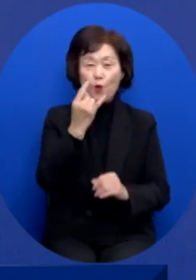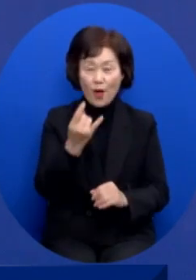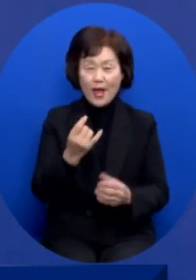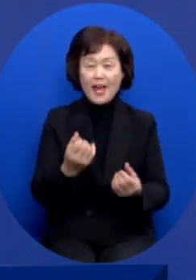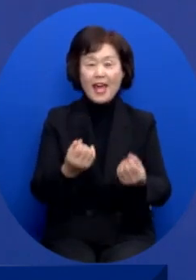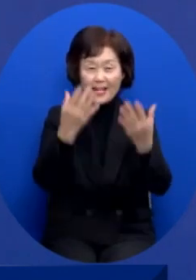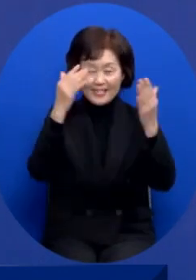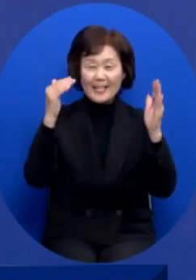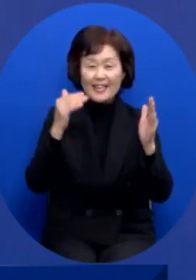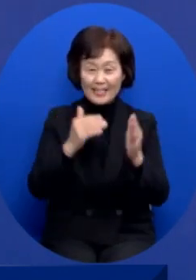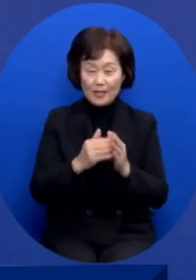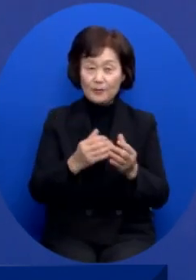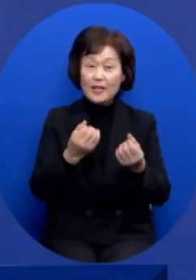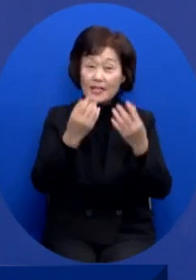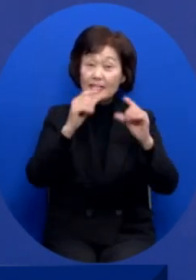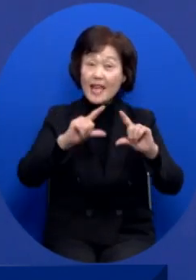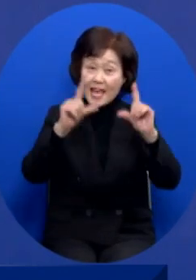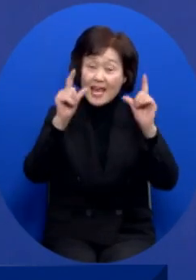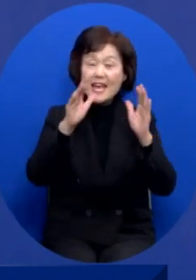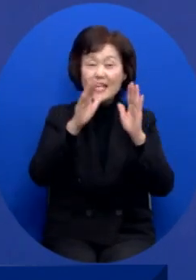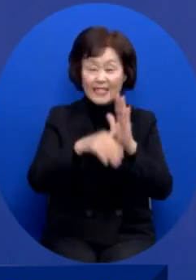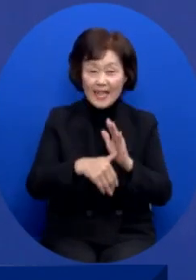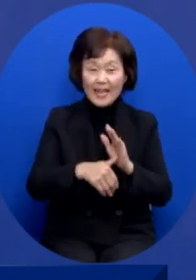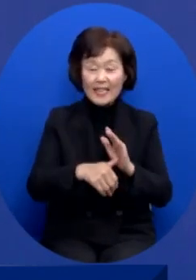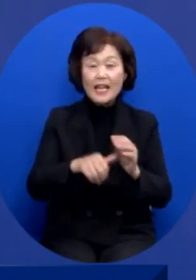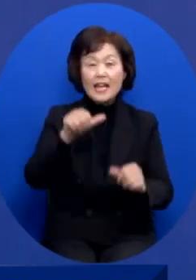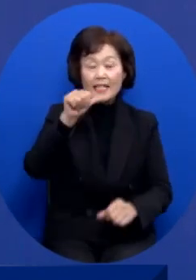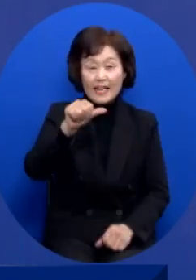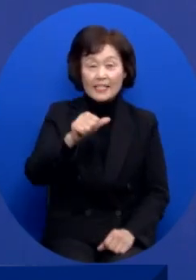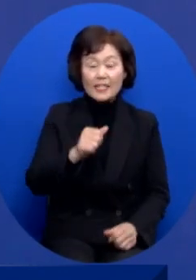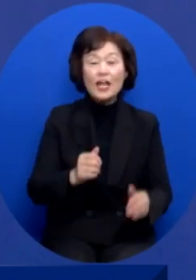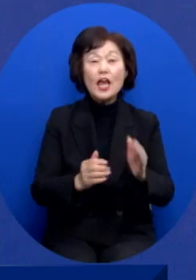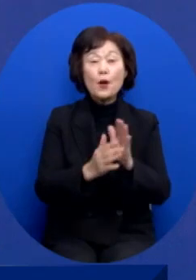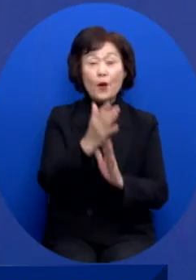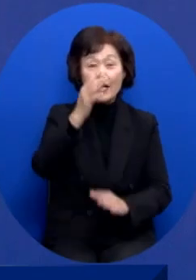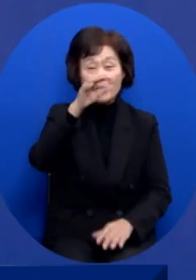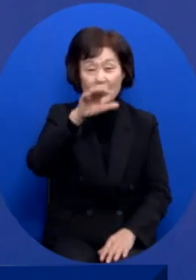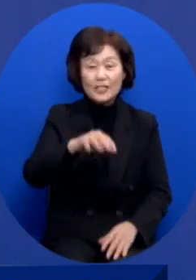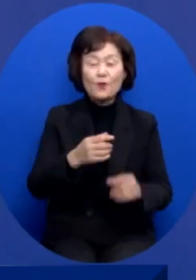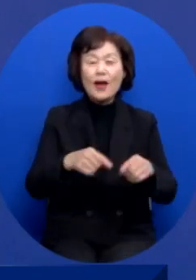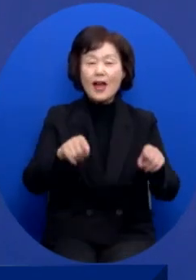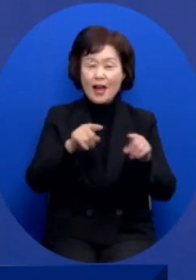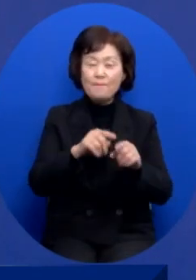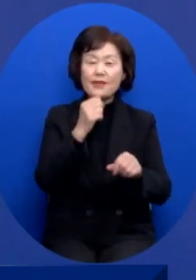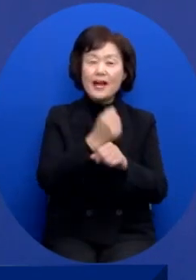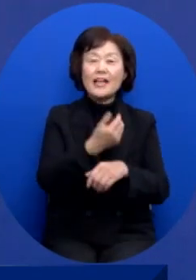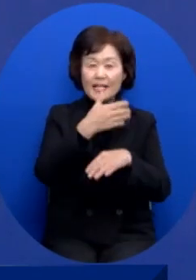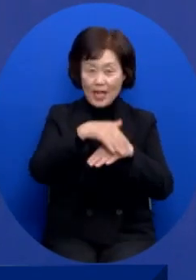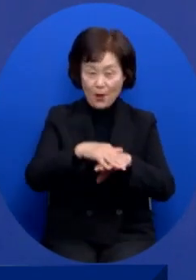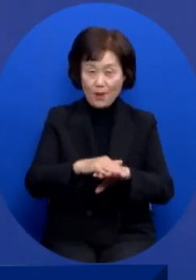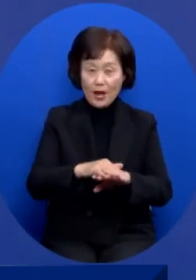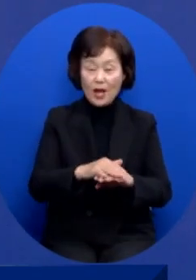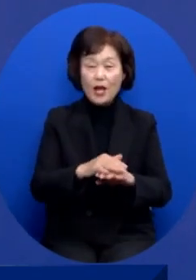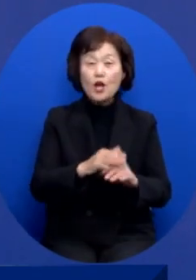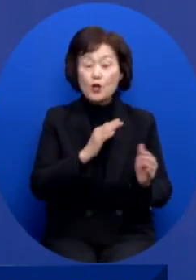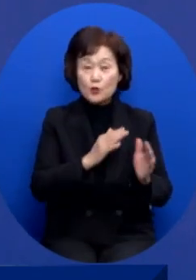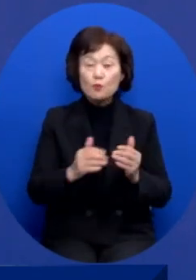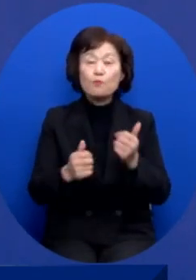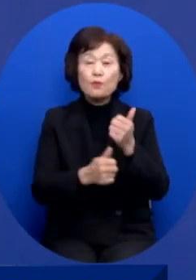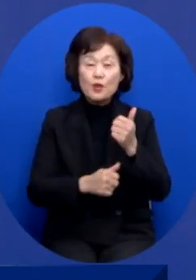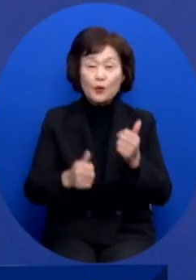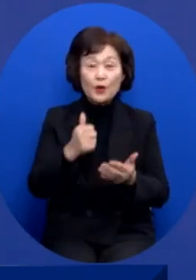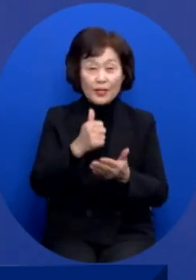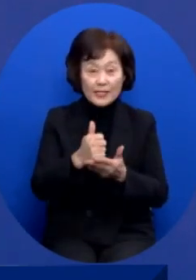마쳤습니다. 새해에는 5대 광역시와 해외 4개국으로 확대해 전개해 나갈 계획입니다. 준비위원장인